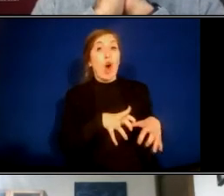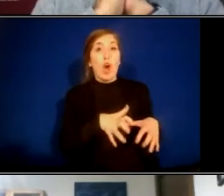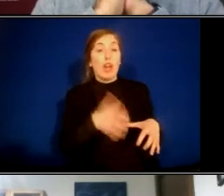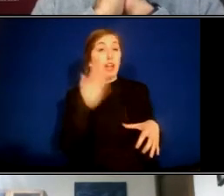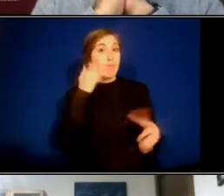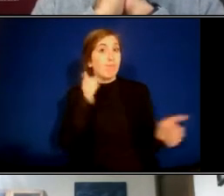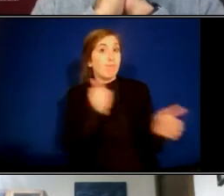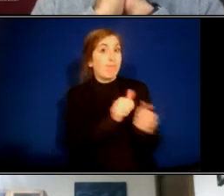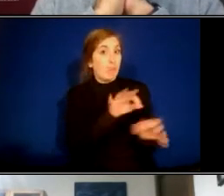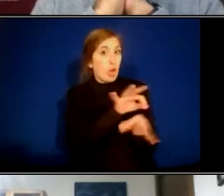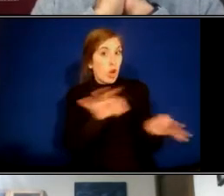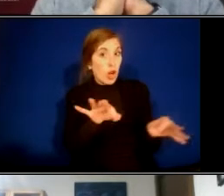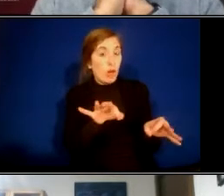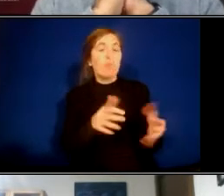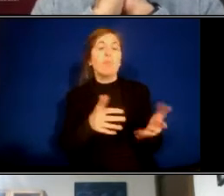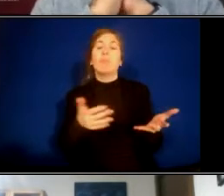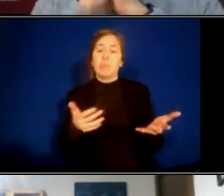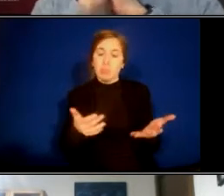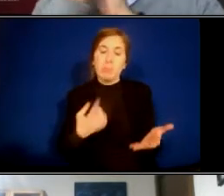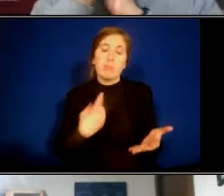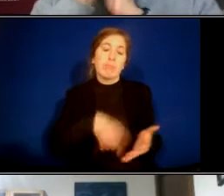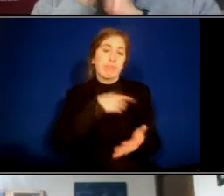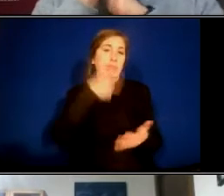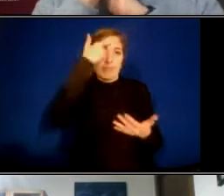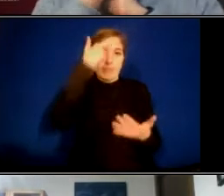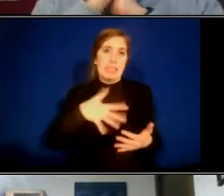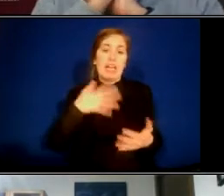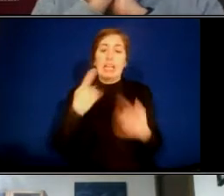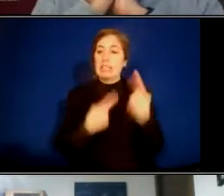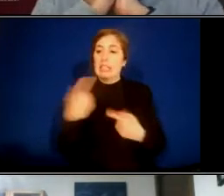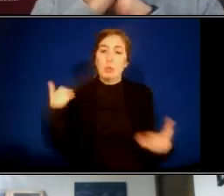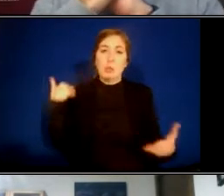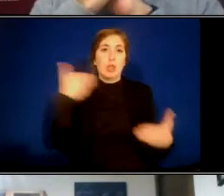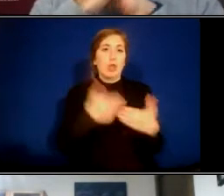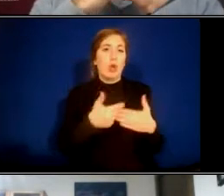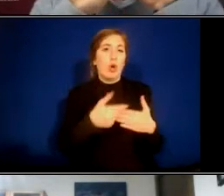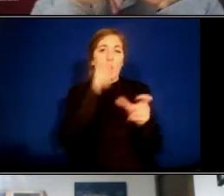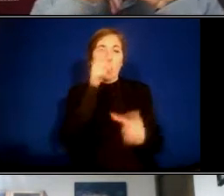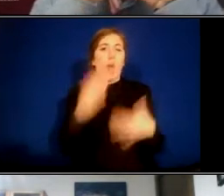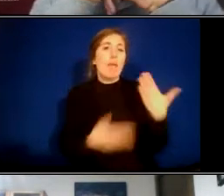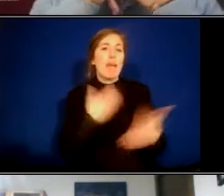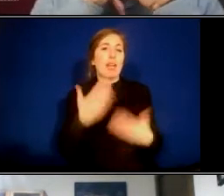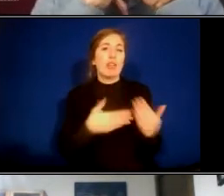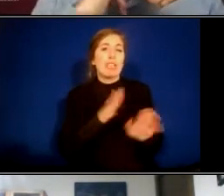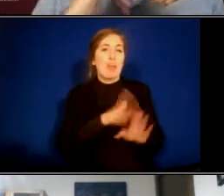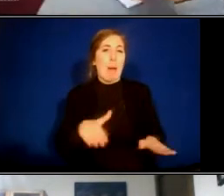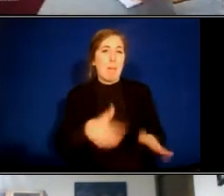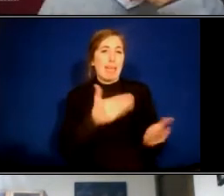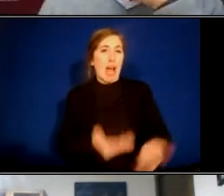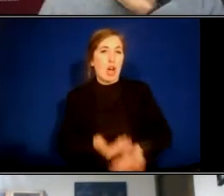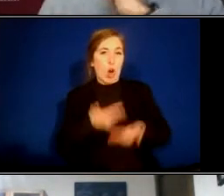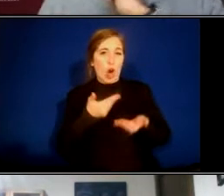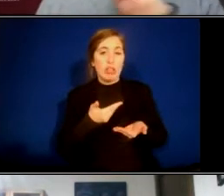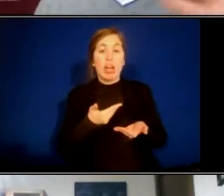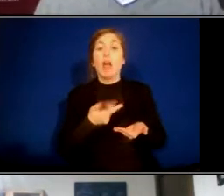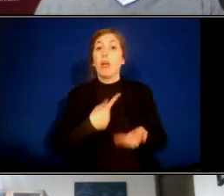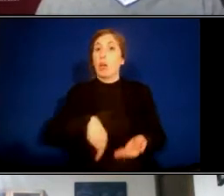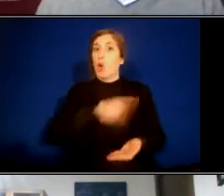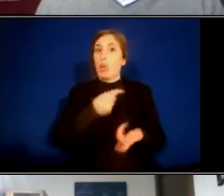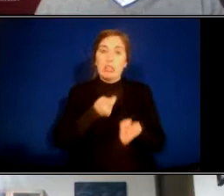tempo rispetto all'accoglienza di bimbi in casa. Ricordiamo che, e naturalmente sollecitiamo tutti,